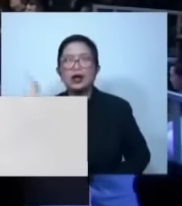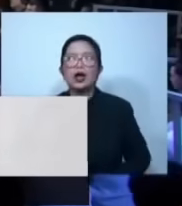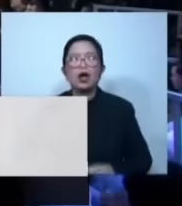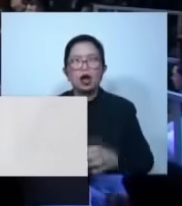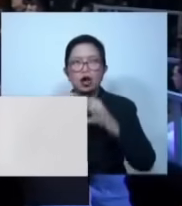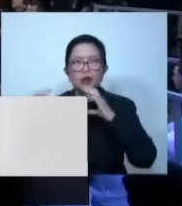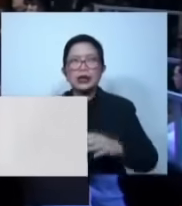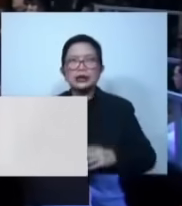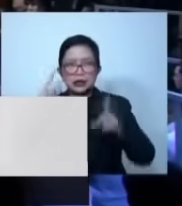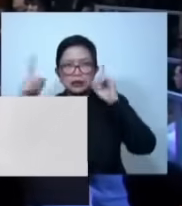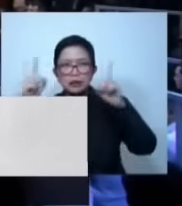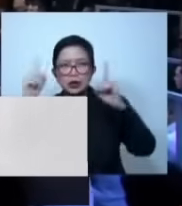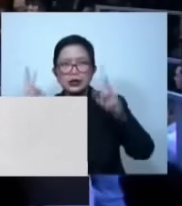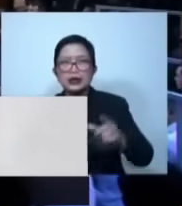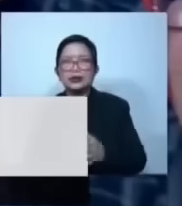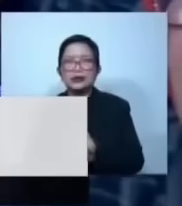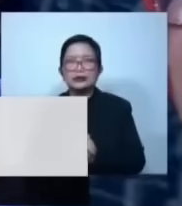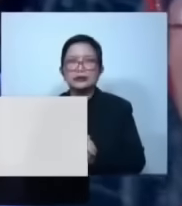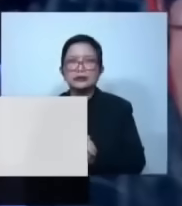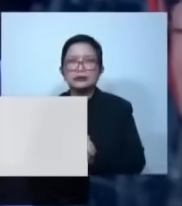Jember Dik UIN